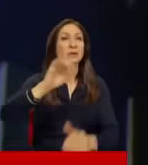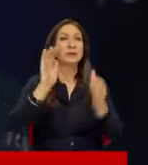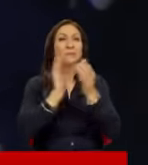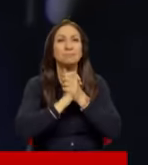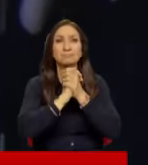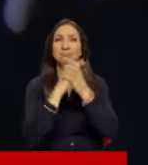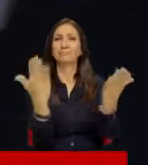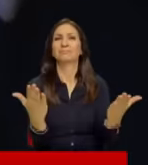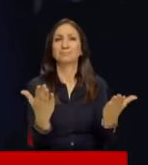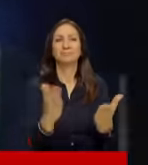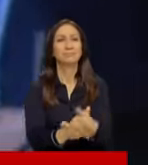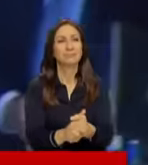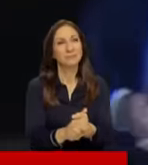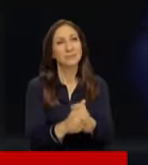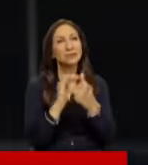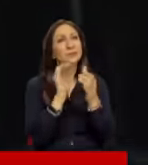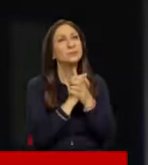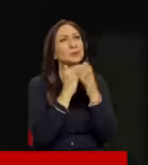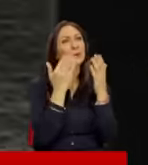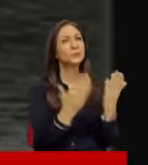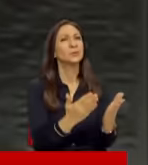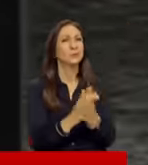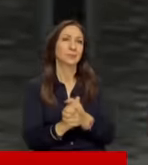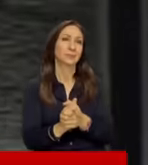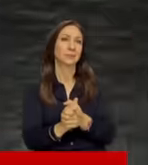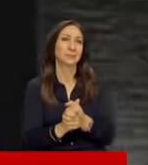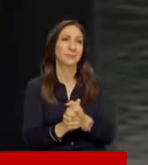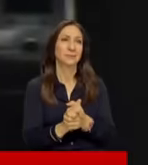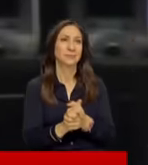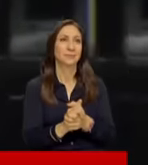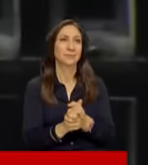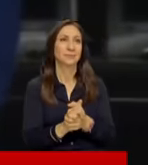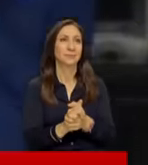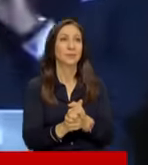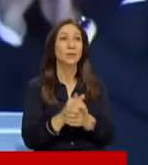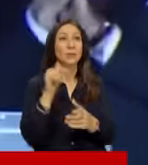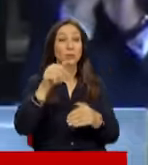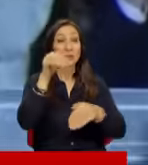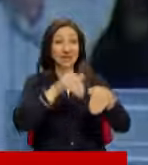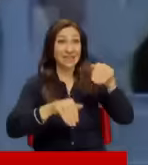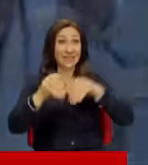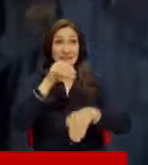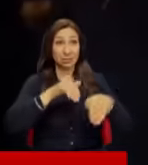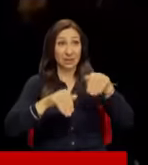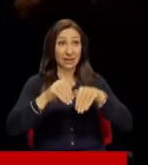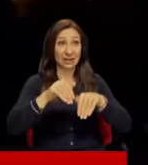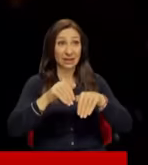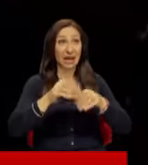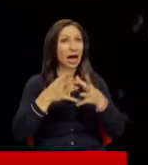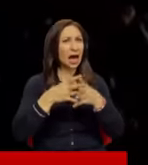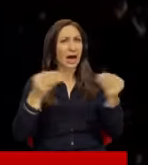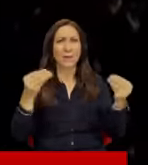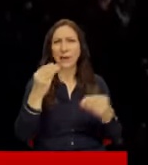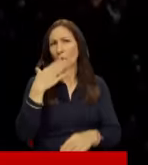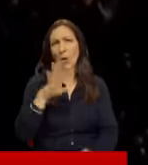Kutlu olsun, kutlu olsun. Bu seçimin